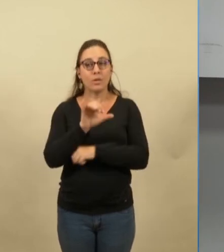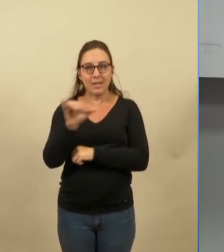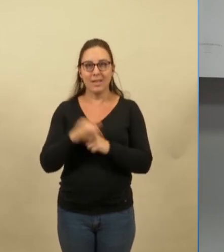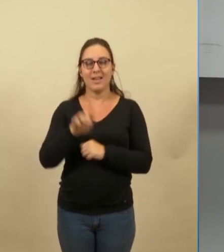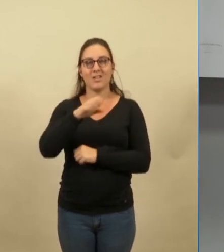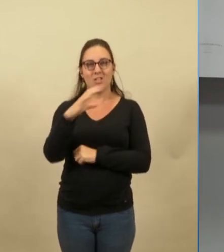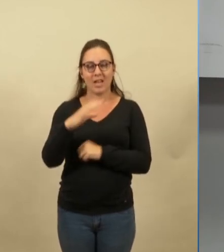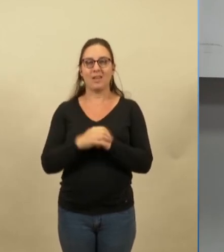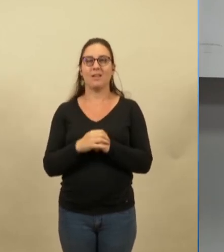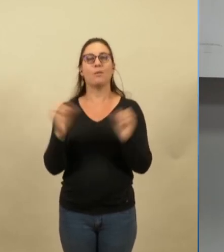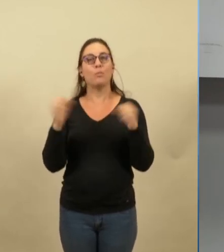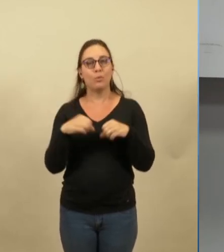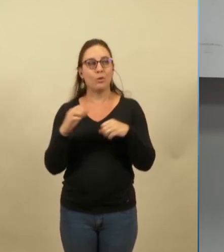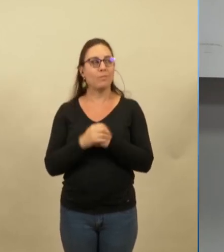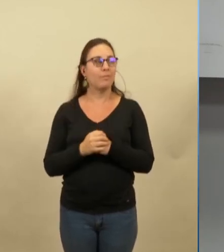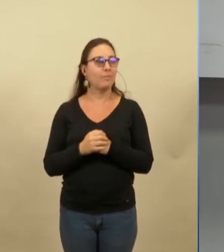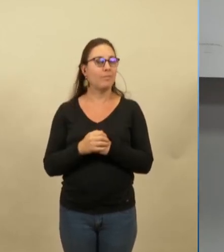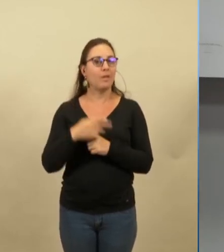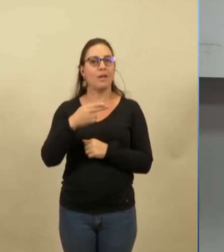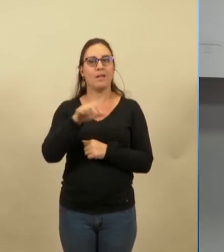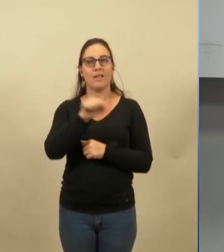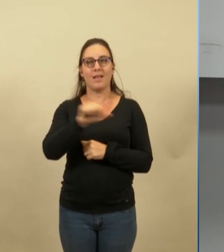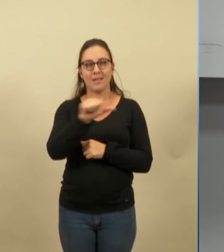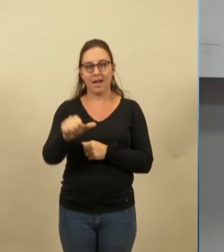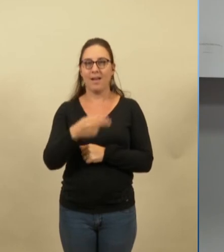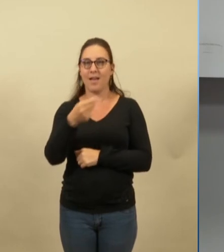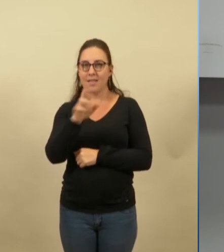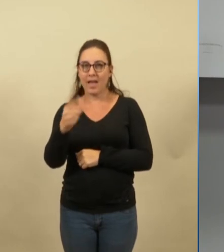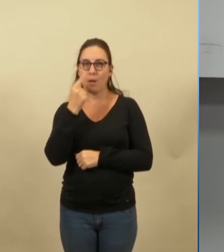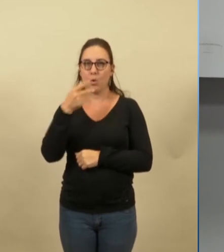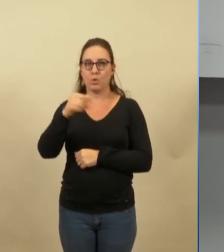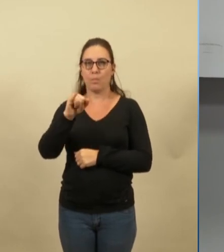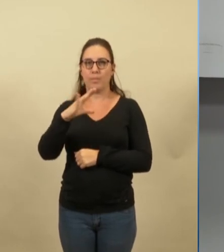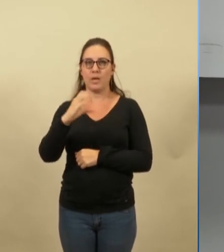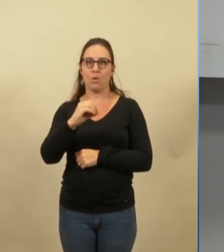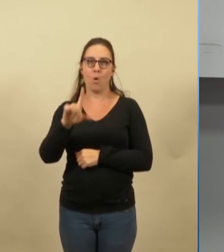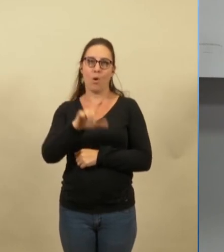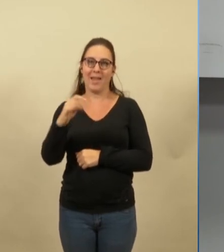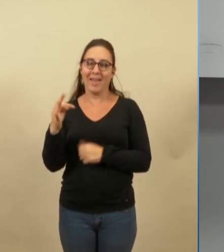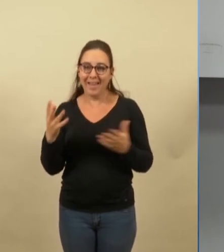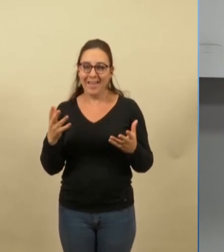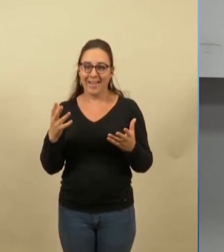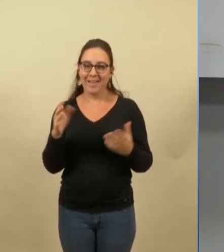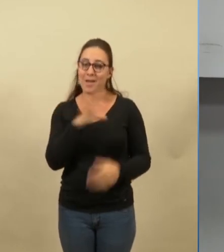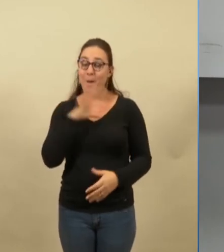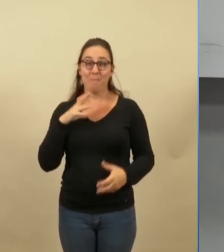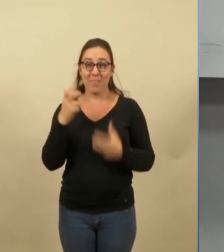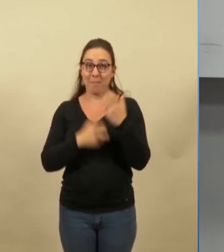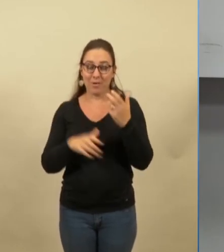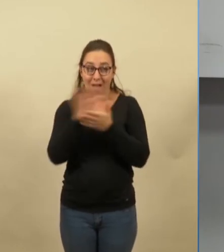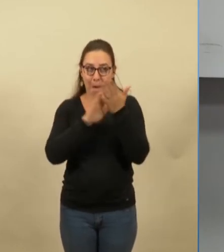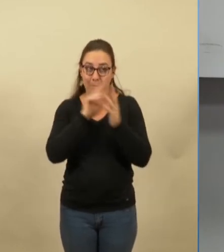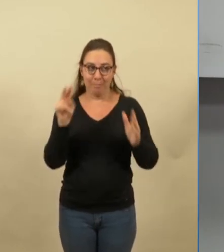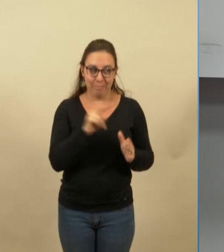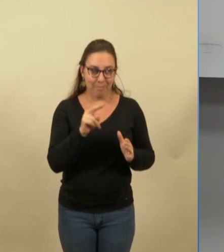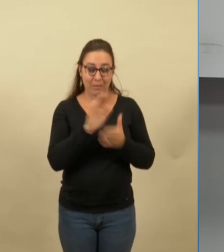qui vote pour NASA NR monsieur picolé et avoir